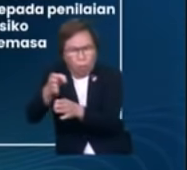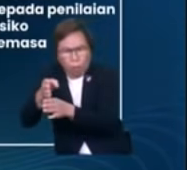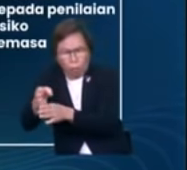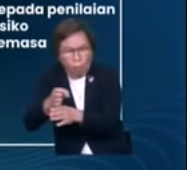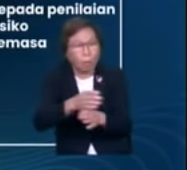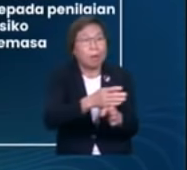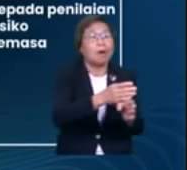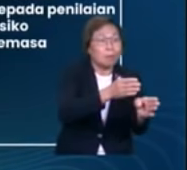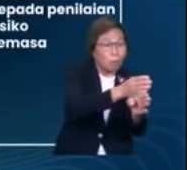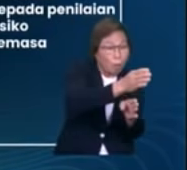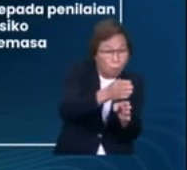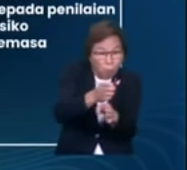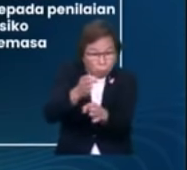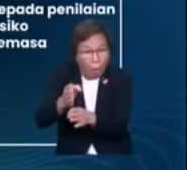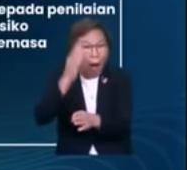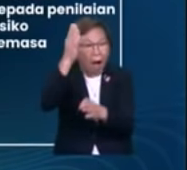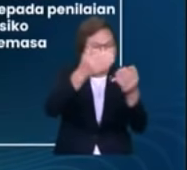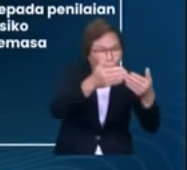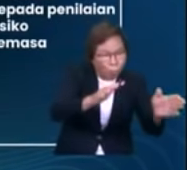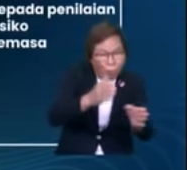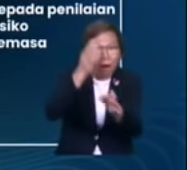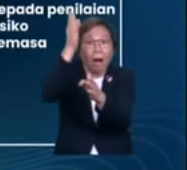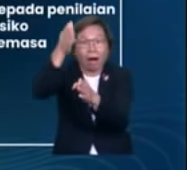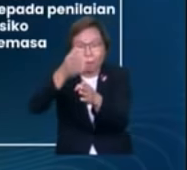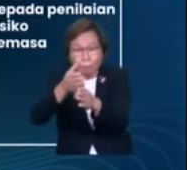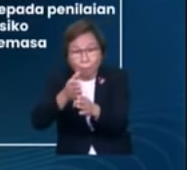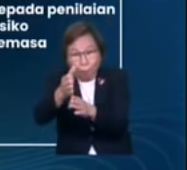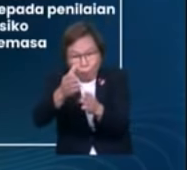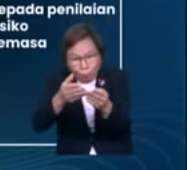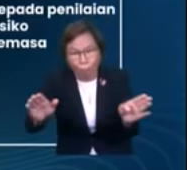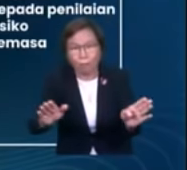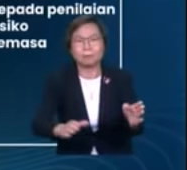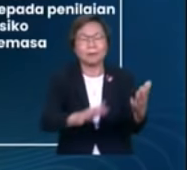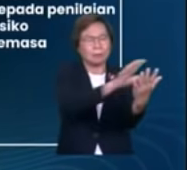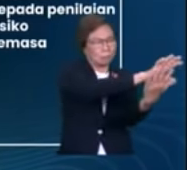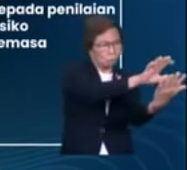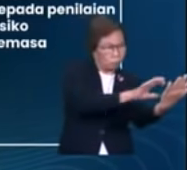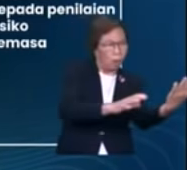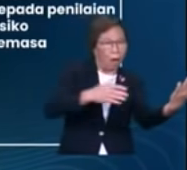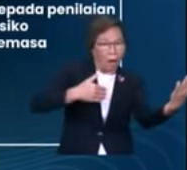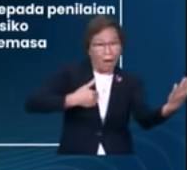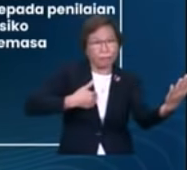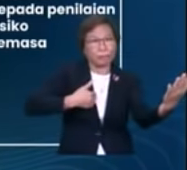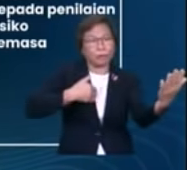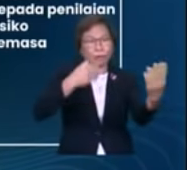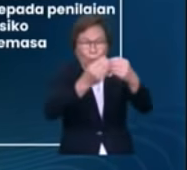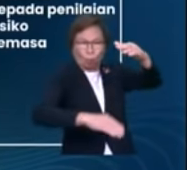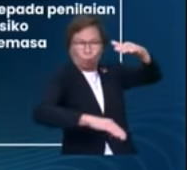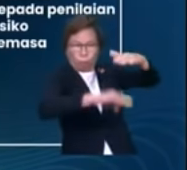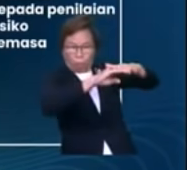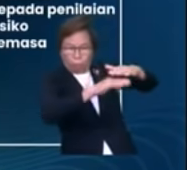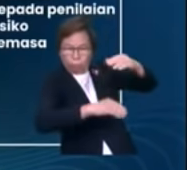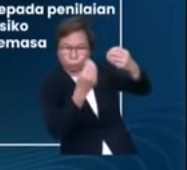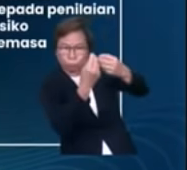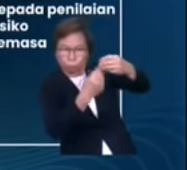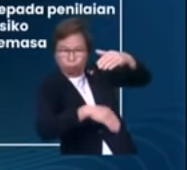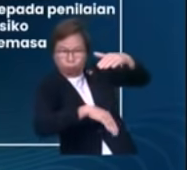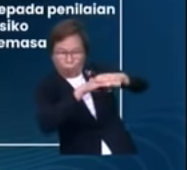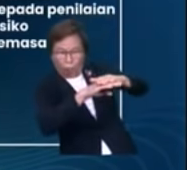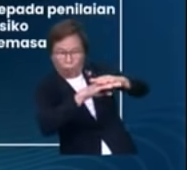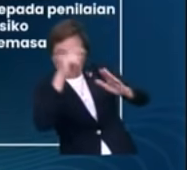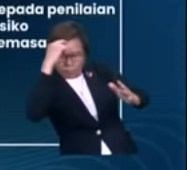akan dibuka dalam kerangka ini juga ada nilai-nilai ambang yang dipertimbangkan